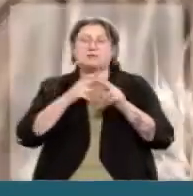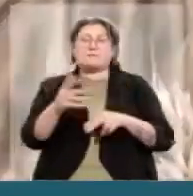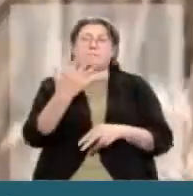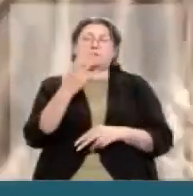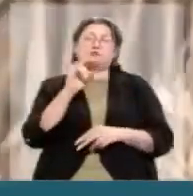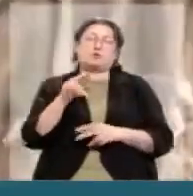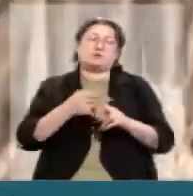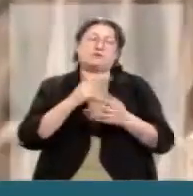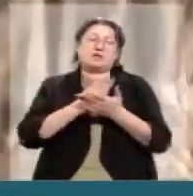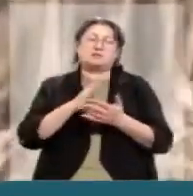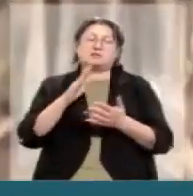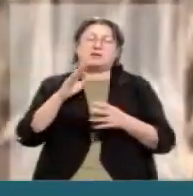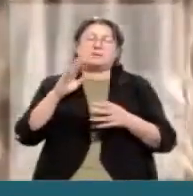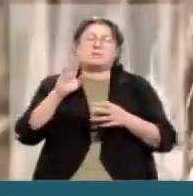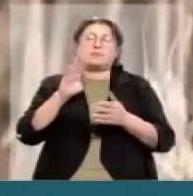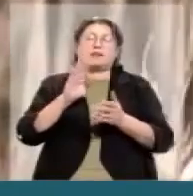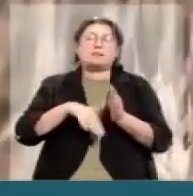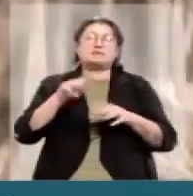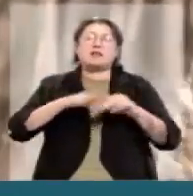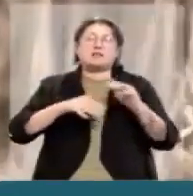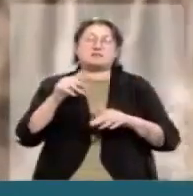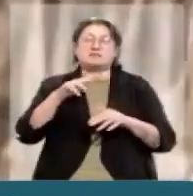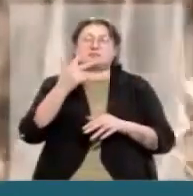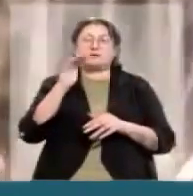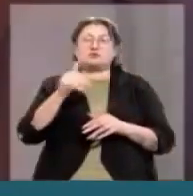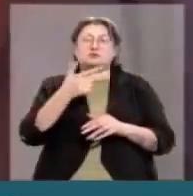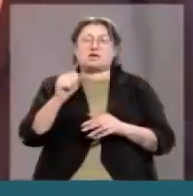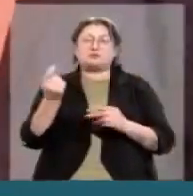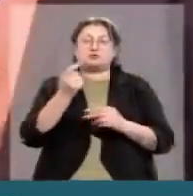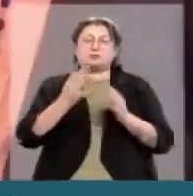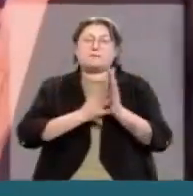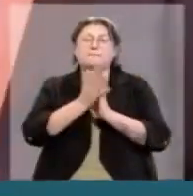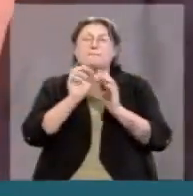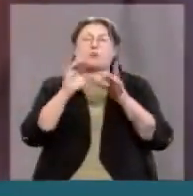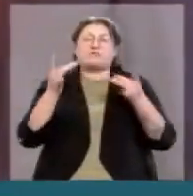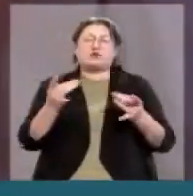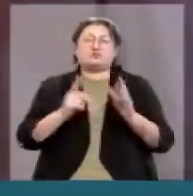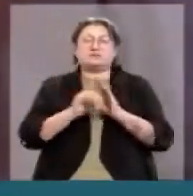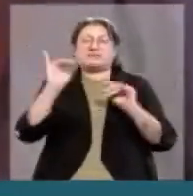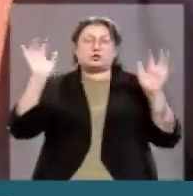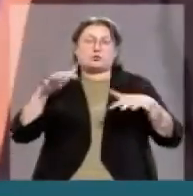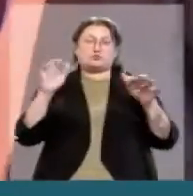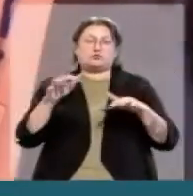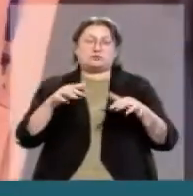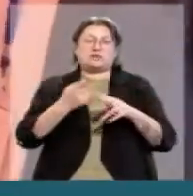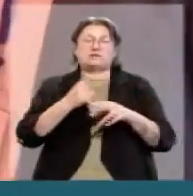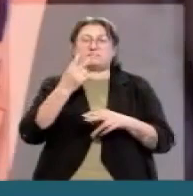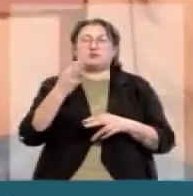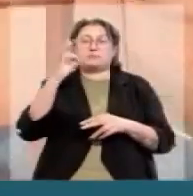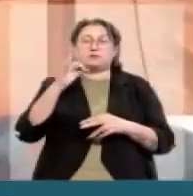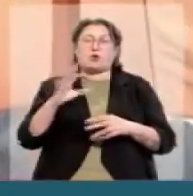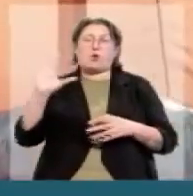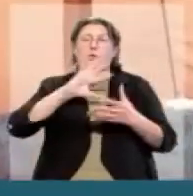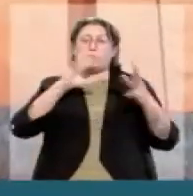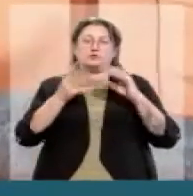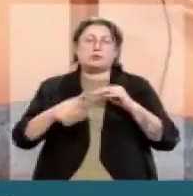пятому сорту или является бесклассовой. В Алтынсаринском районе 35 тысяч гектар пшеницы проросли от влажности или проливных дождей. Это 24% от